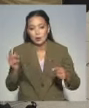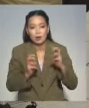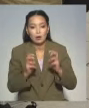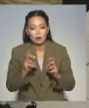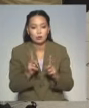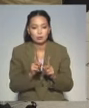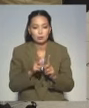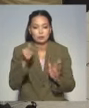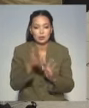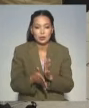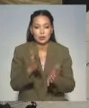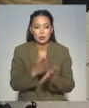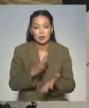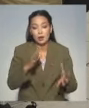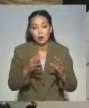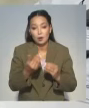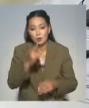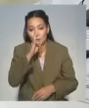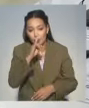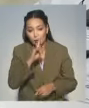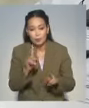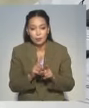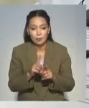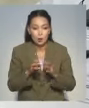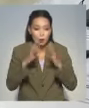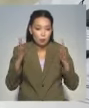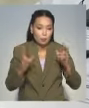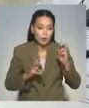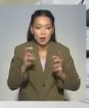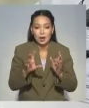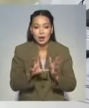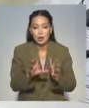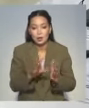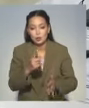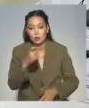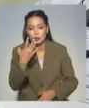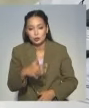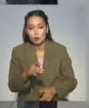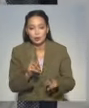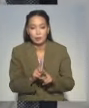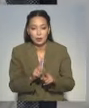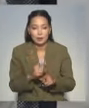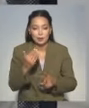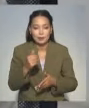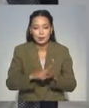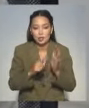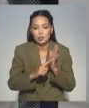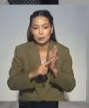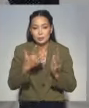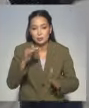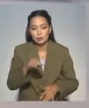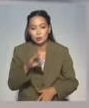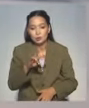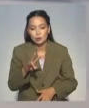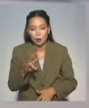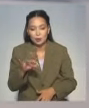шаш етектен. Жалпы биыл қазмұнайгазға қарасты кен орындарында электр қуаты 153 рет үзіліп, салдарынан 75 мың тонна мұнай